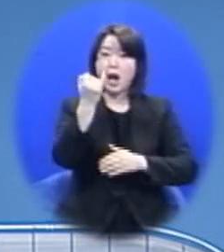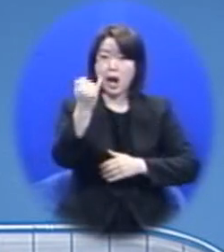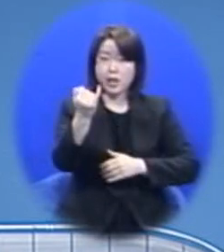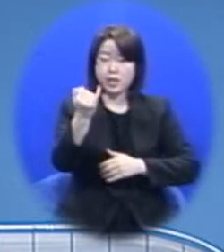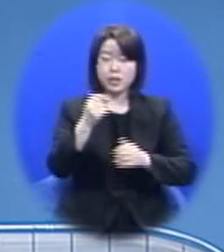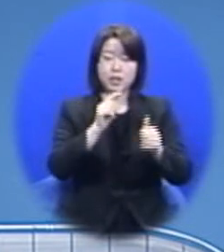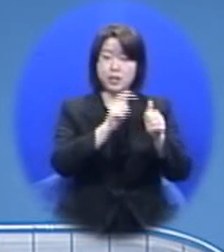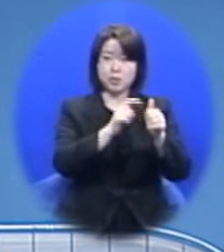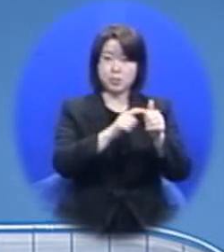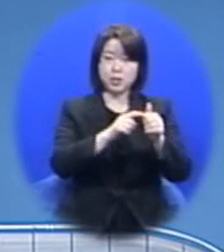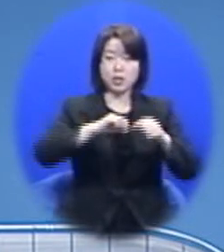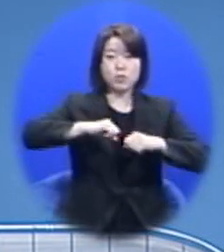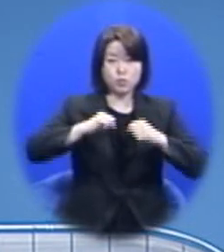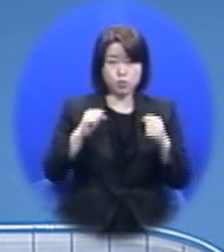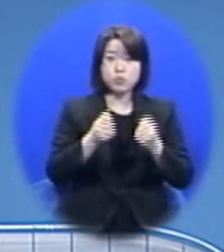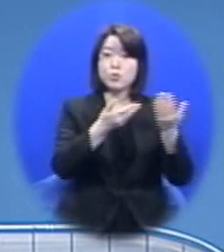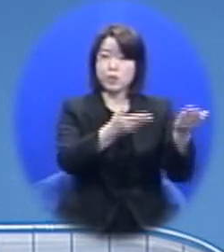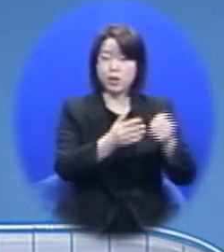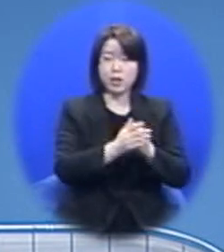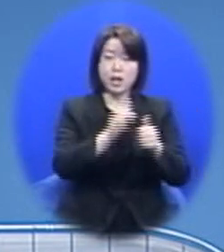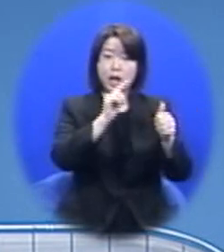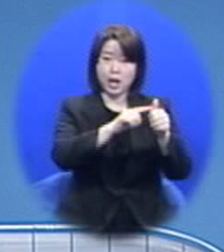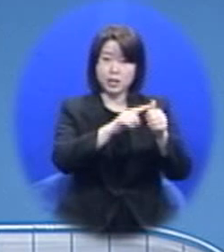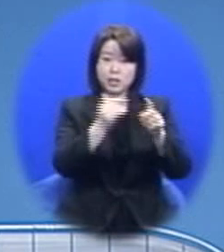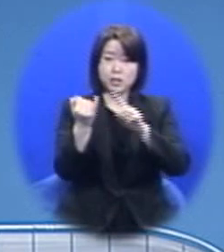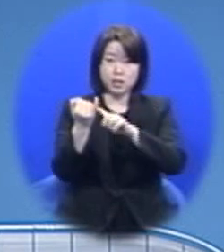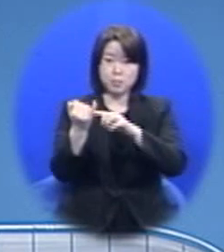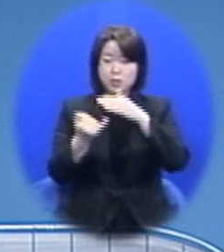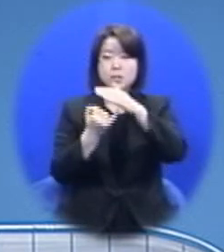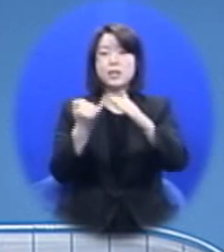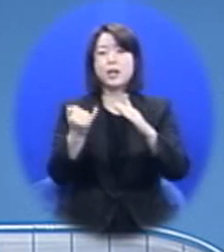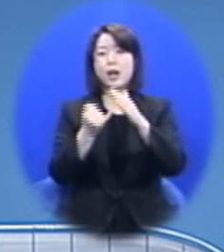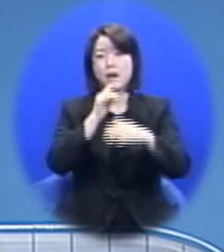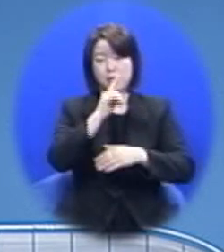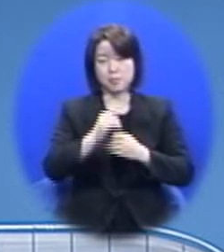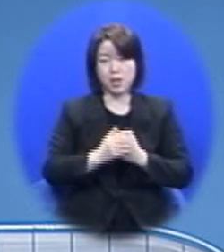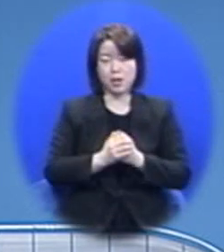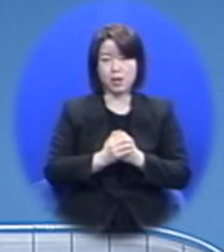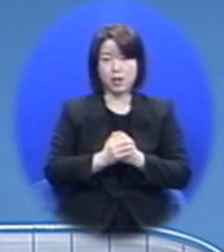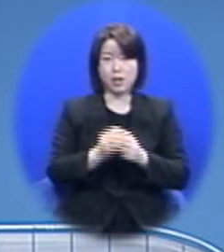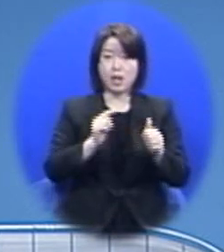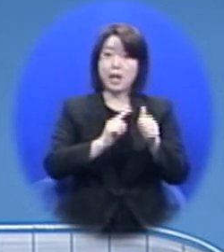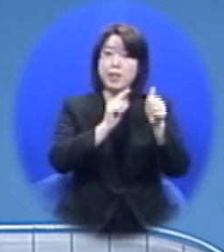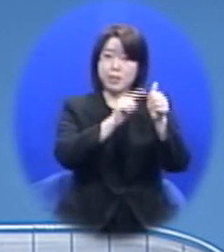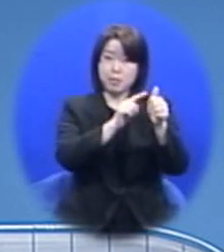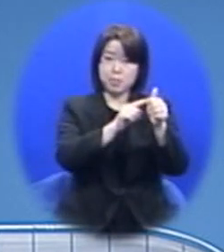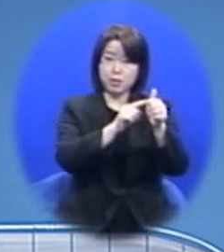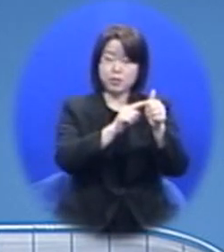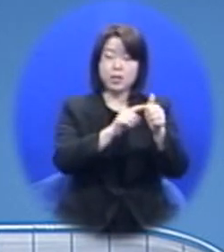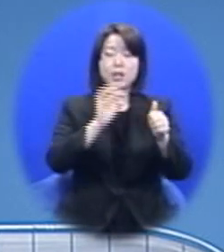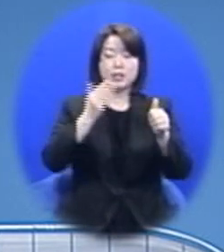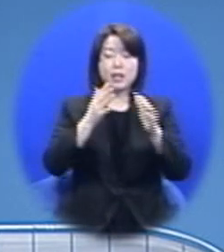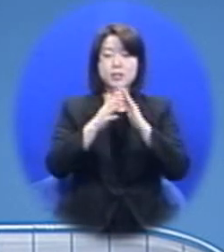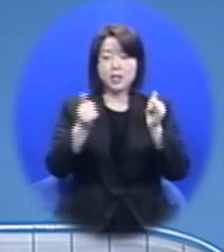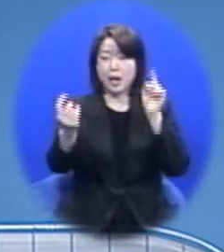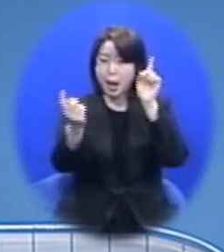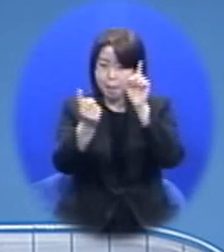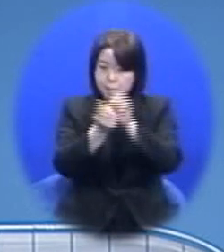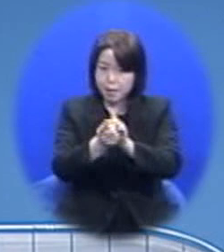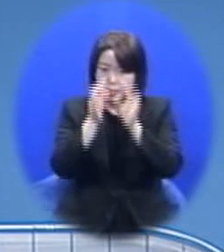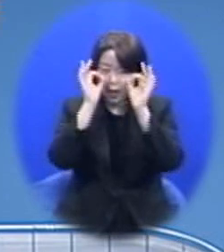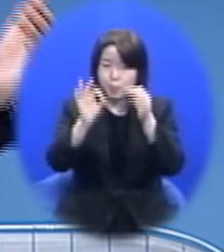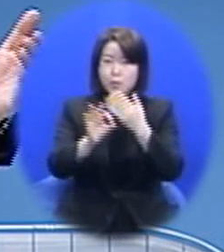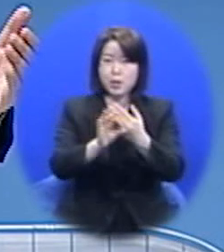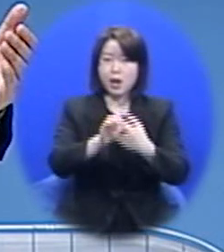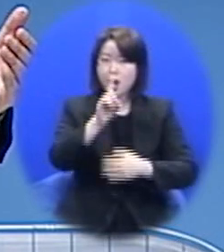순종하라고 그랬고 남편은 아내를 사랑하라고 그랬는데 남편 되시는 분들을 만나보면 한 번도 빠지지